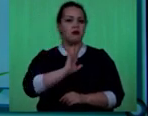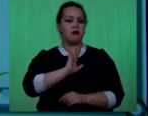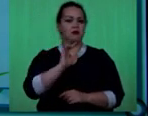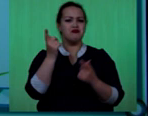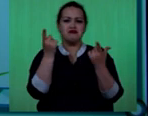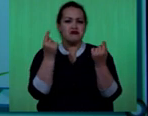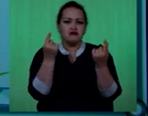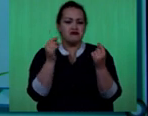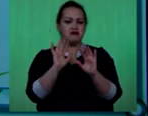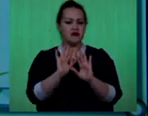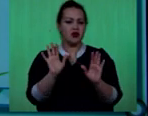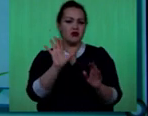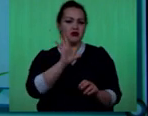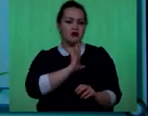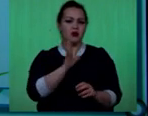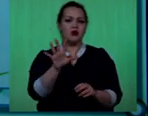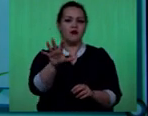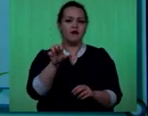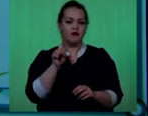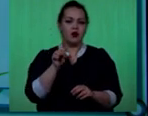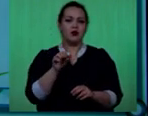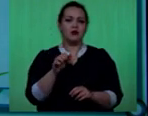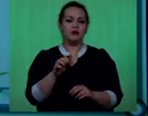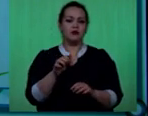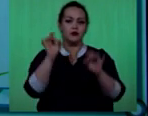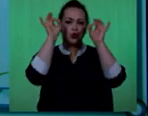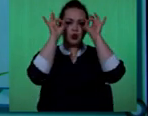вариант ответа в не знаю